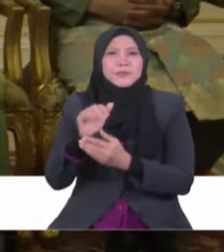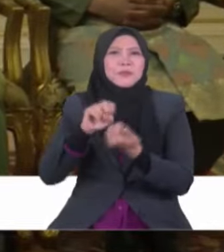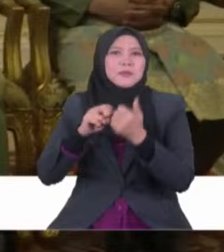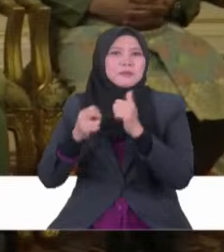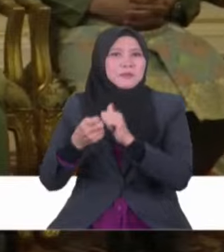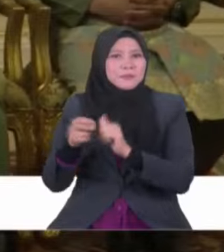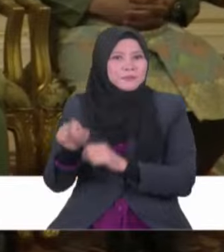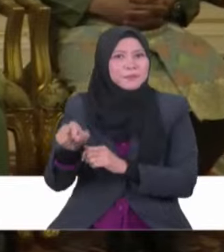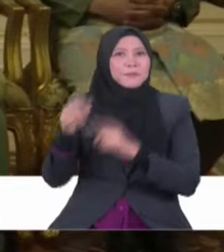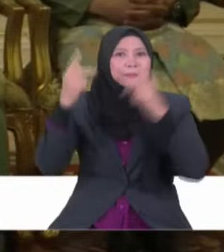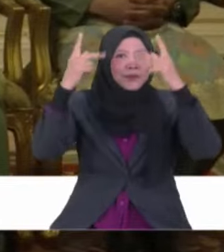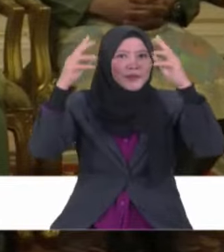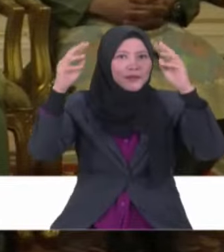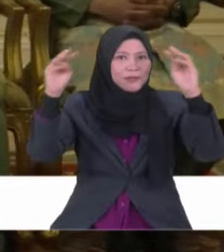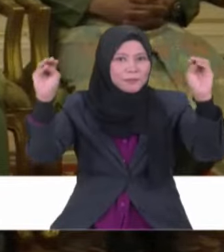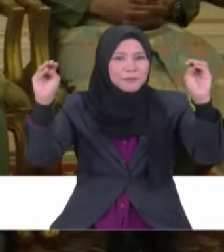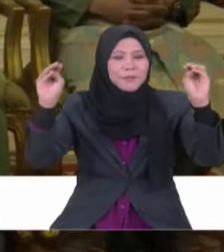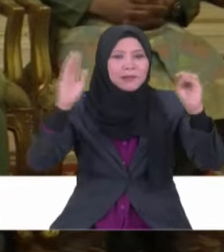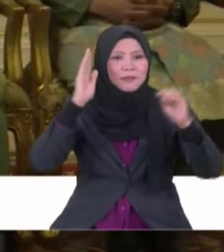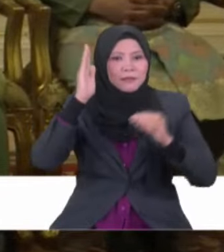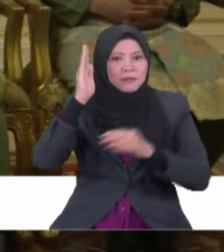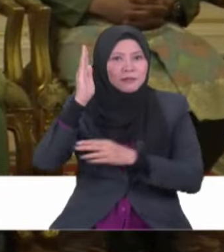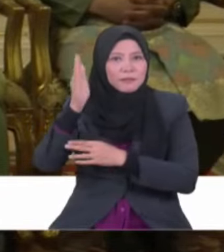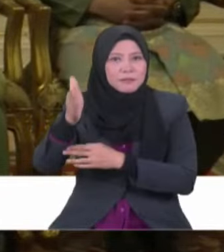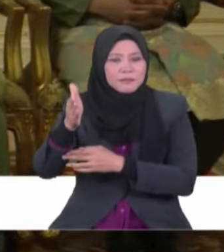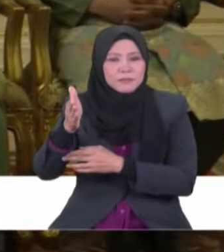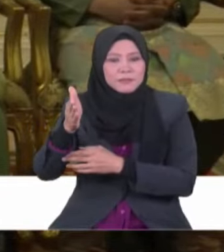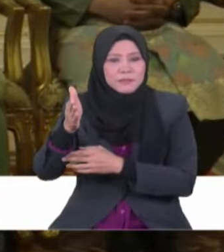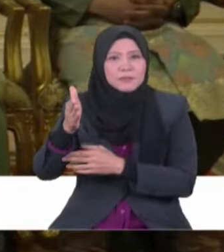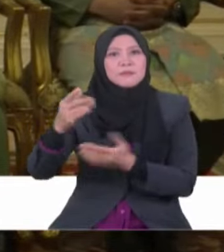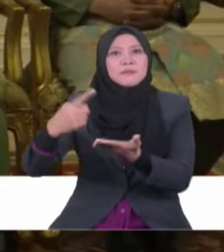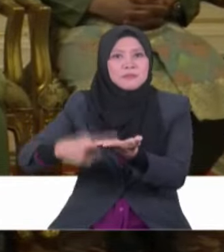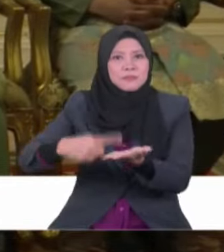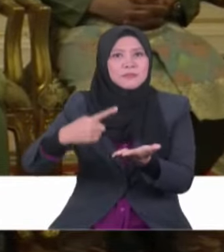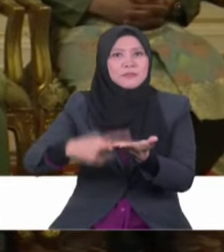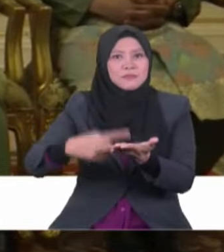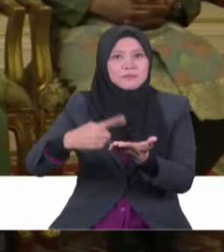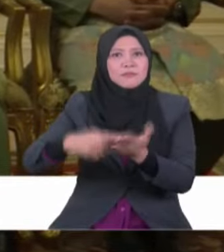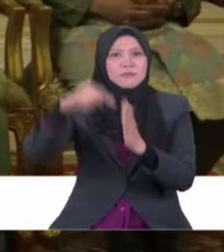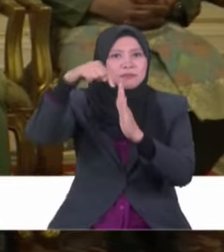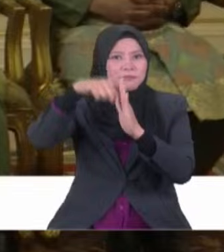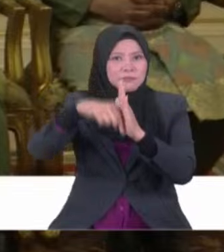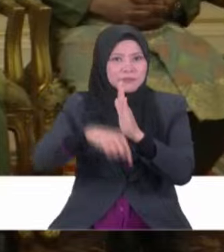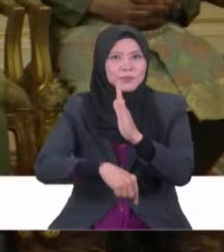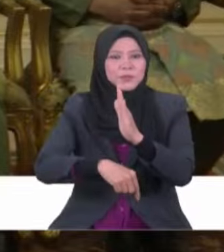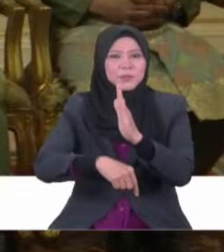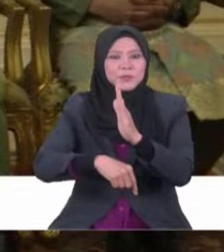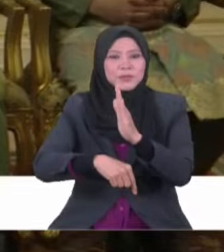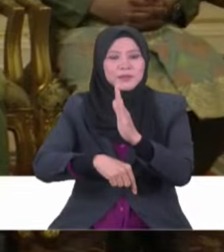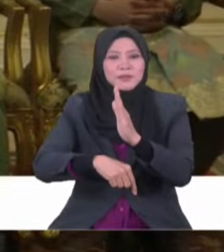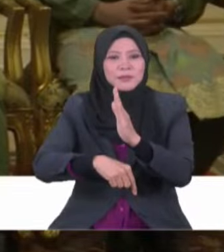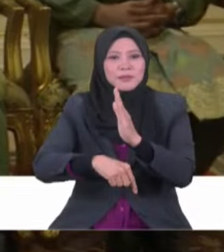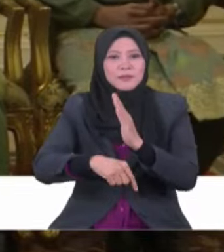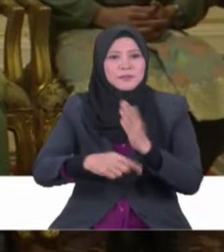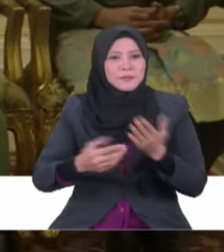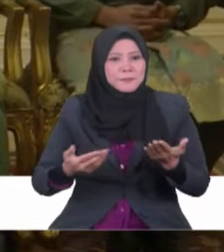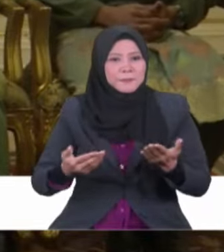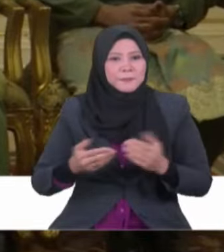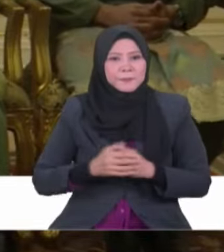Amat Berhormat Perdana Menteri tadi perlu perbincangan lanjut, terutama sekali dalam hal-hal